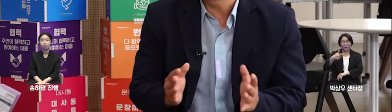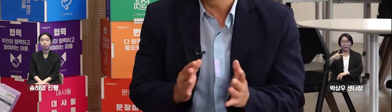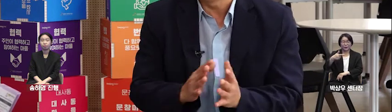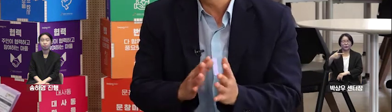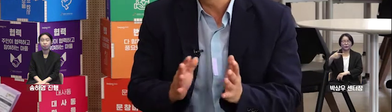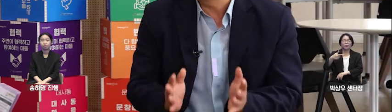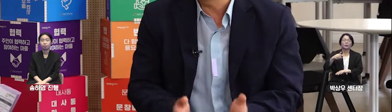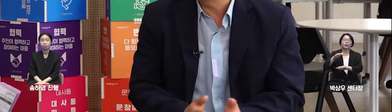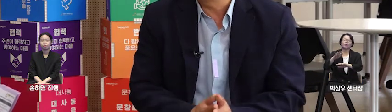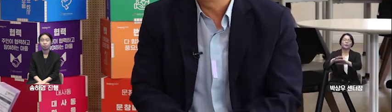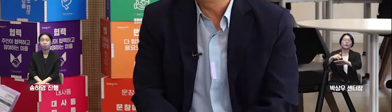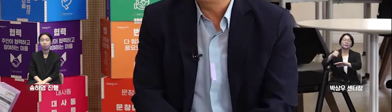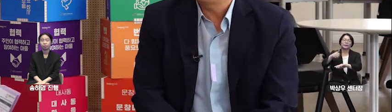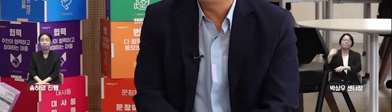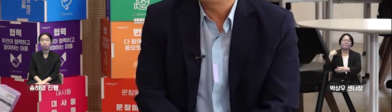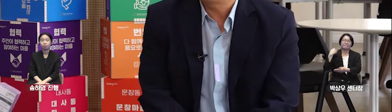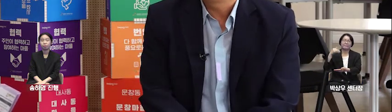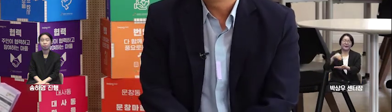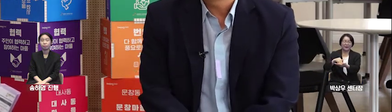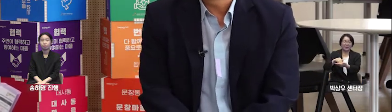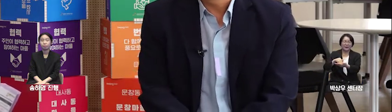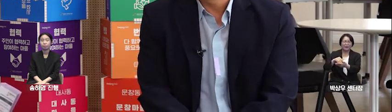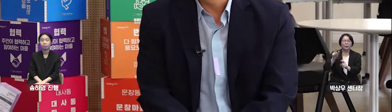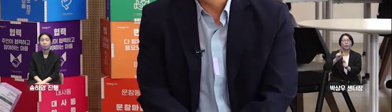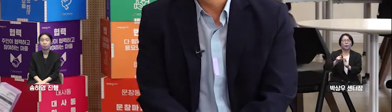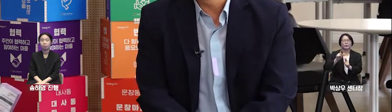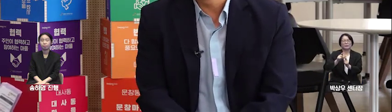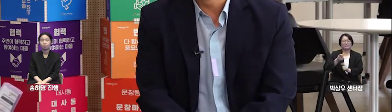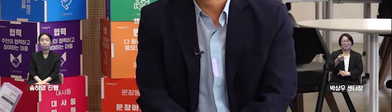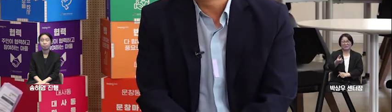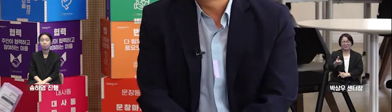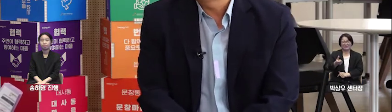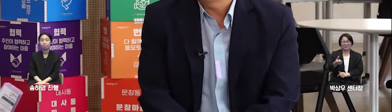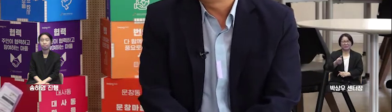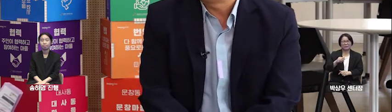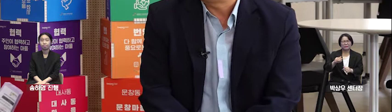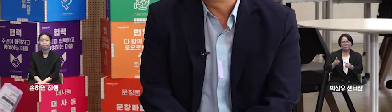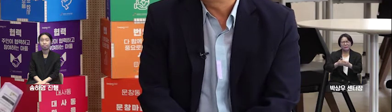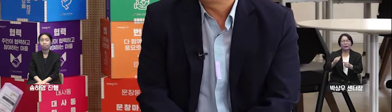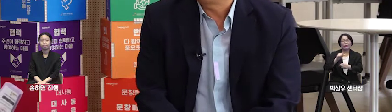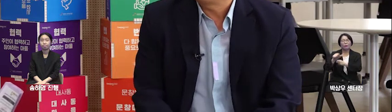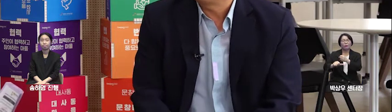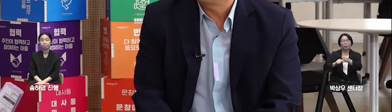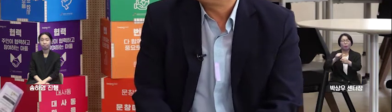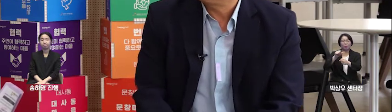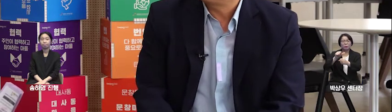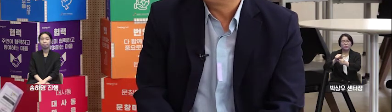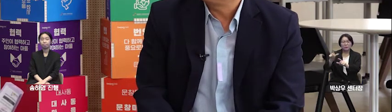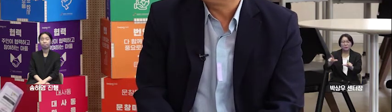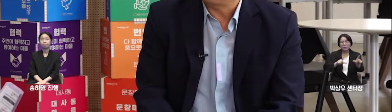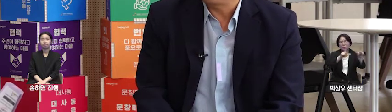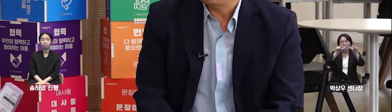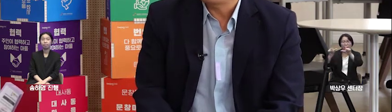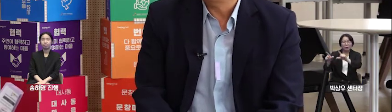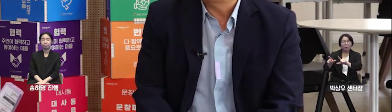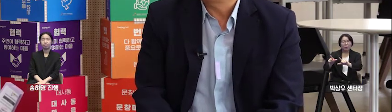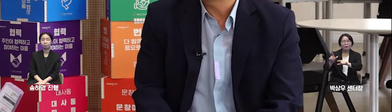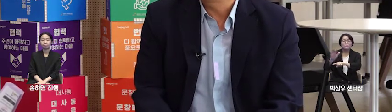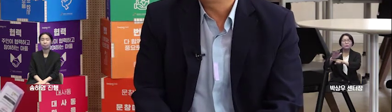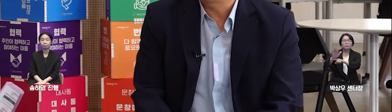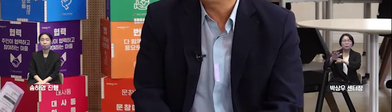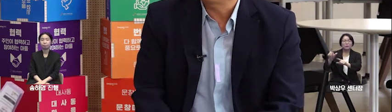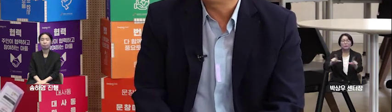적은 고민 속에서 이루어지고 있는데요. 그러다 보니까 한 5년 정도 귀농귀촌 생활을 하다 보면 또 여러